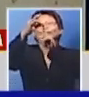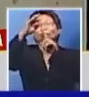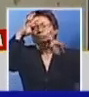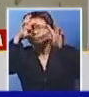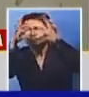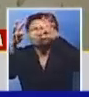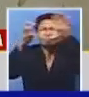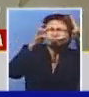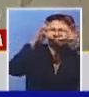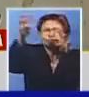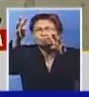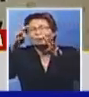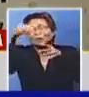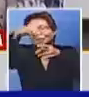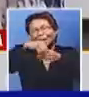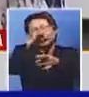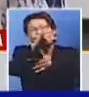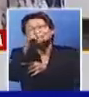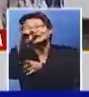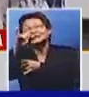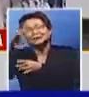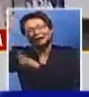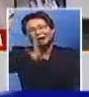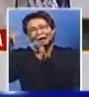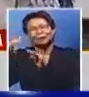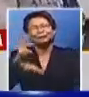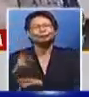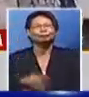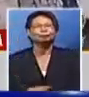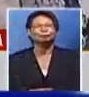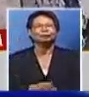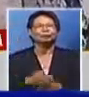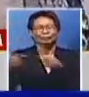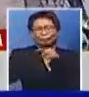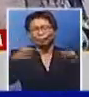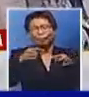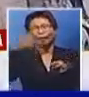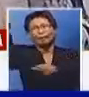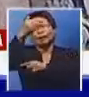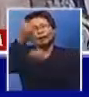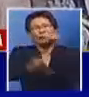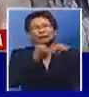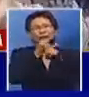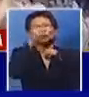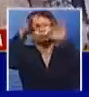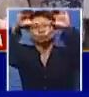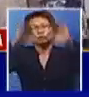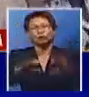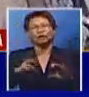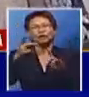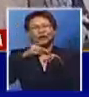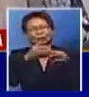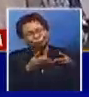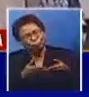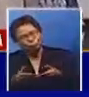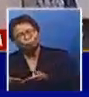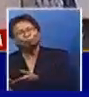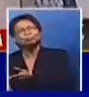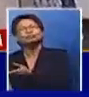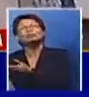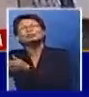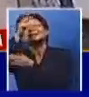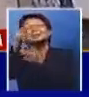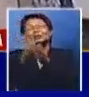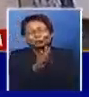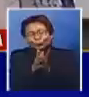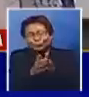dalam menyampaikan isi yang diharapkan. Pertandingan pidato antarabangsa Bahasa Melayu ini merupakan satu wadah kepada kesinambungan usaha Kerajaan